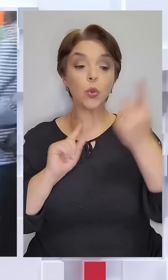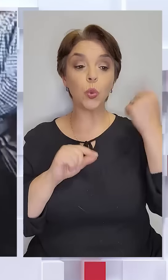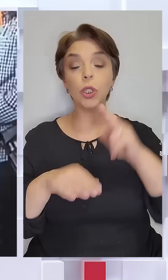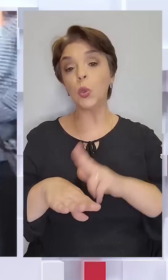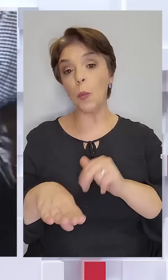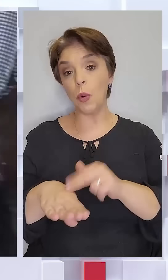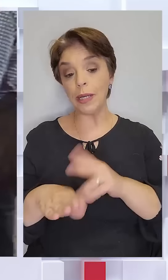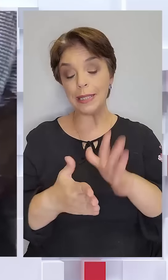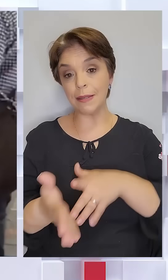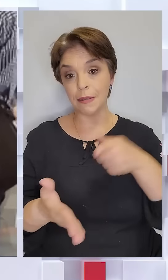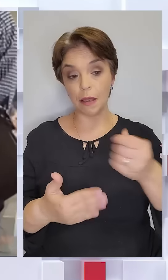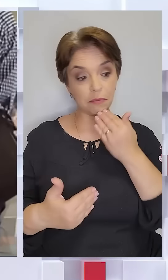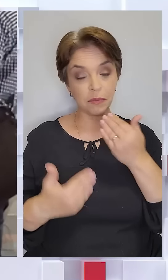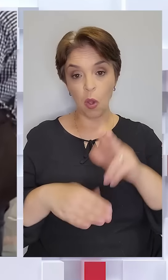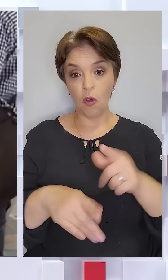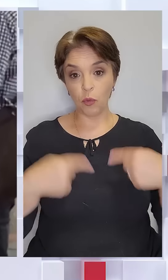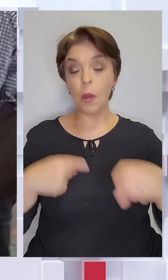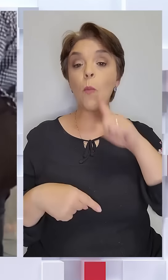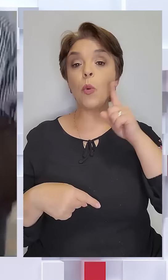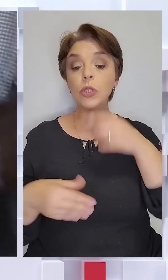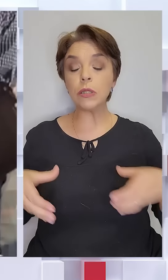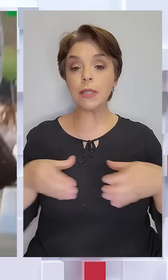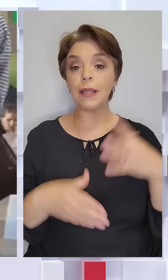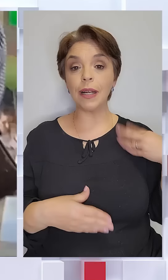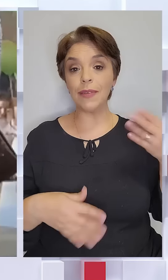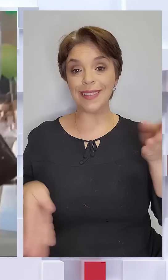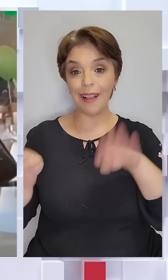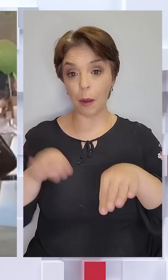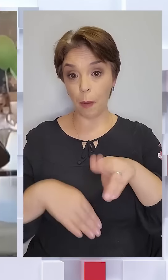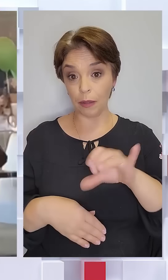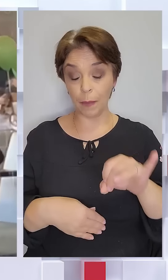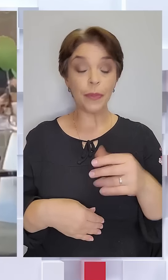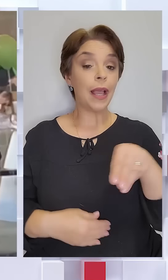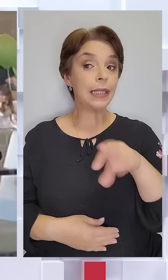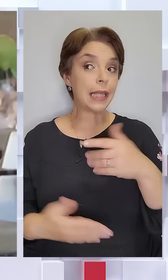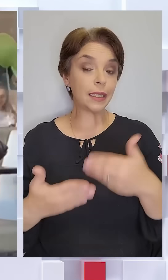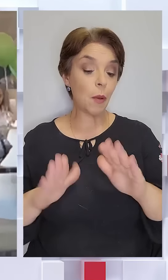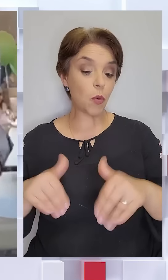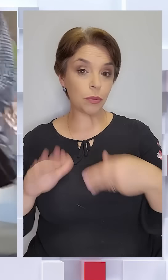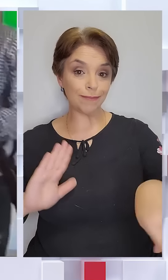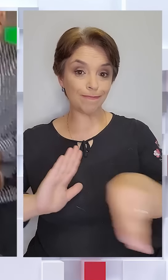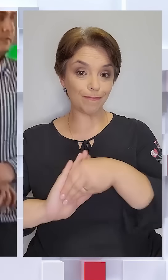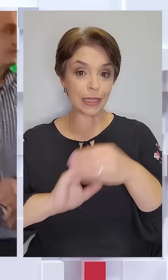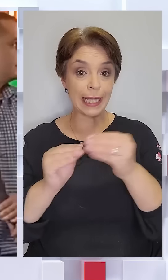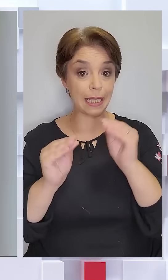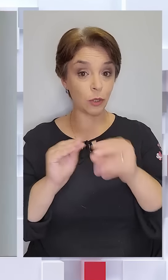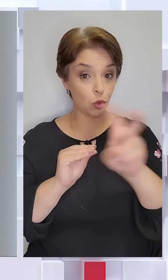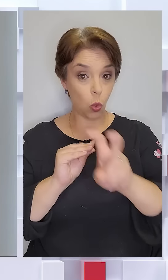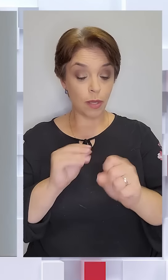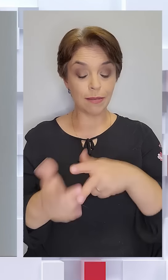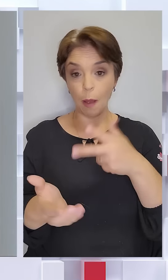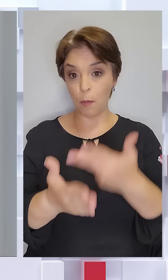до поліції із заявою звернулися футболісти молодіжного складу львівських «Карпат». Трейтяк нібито пропонував їм 10 тисяч доларів